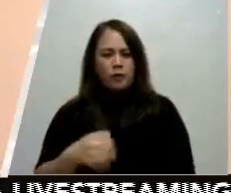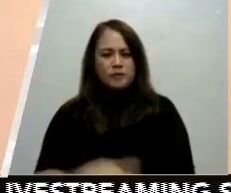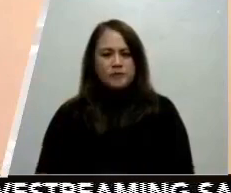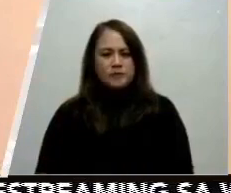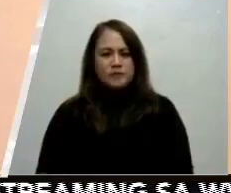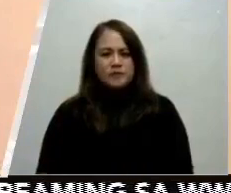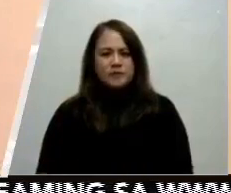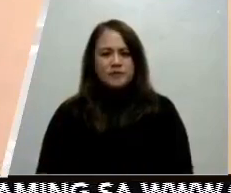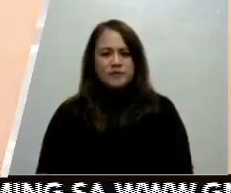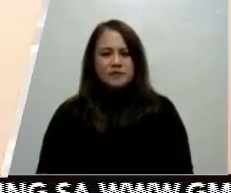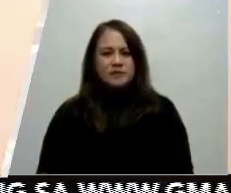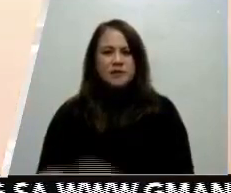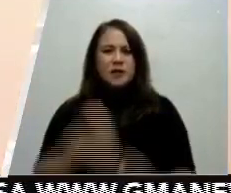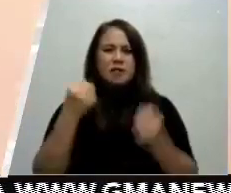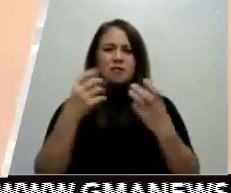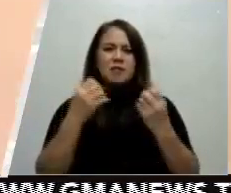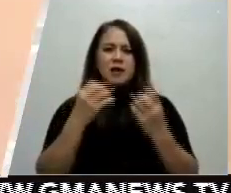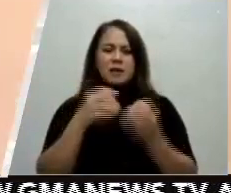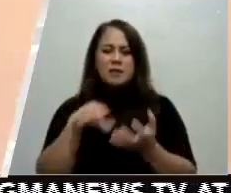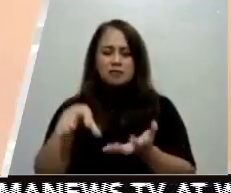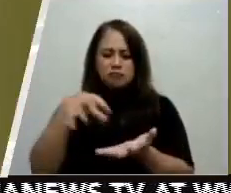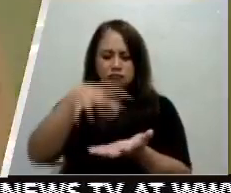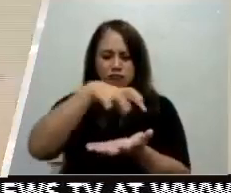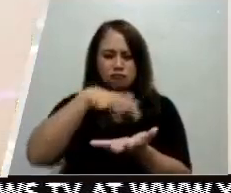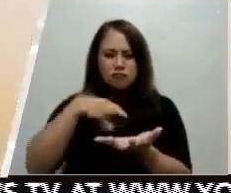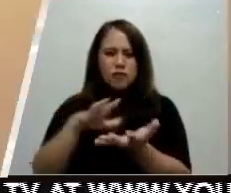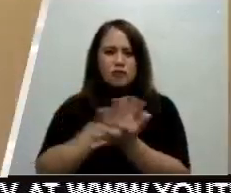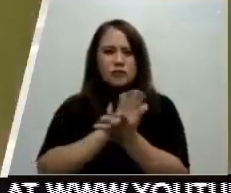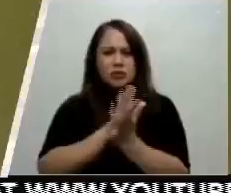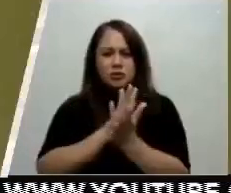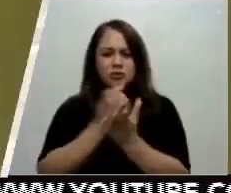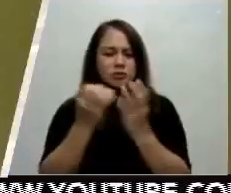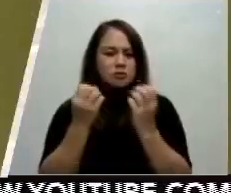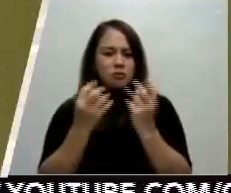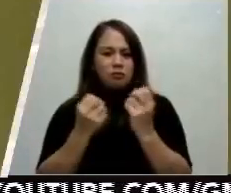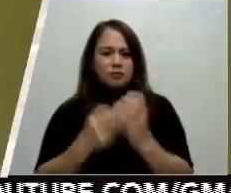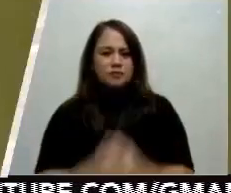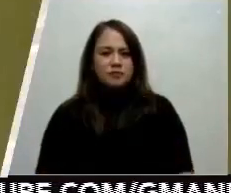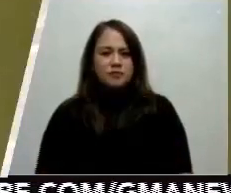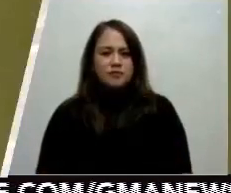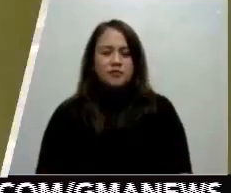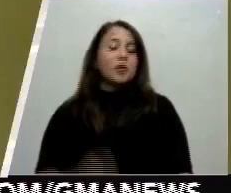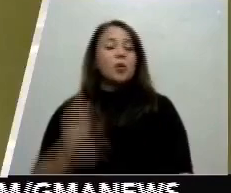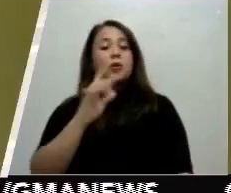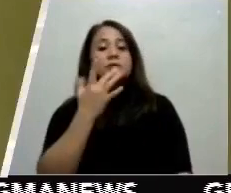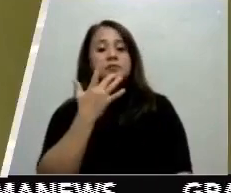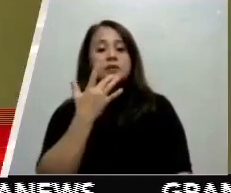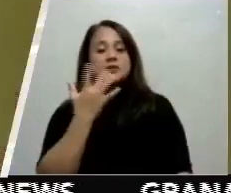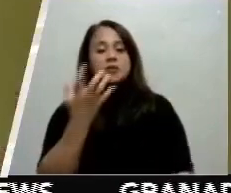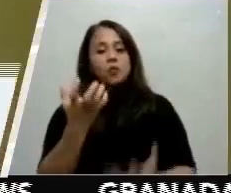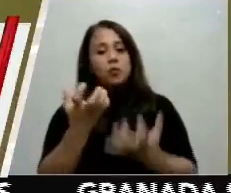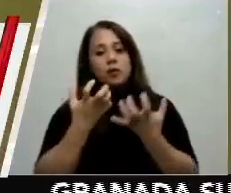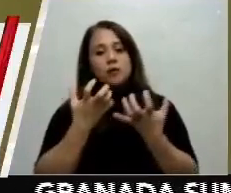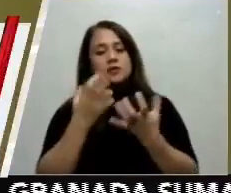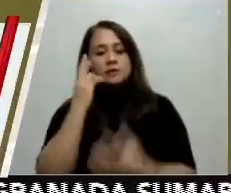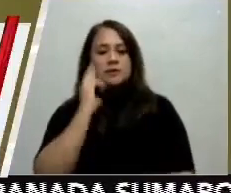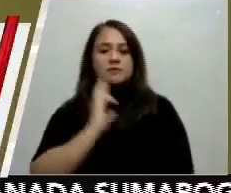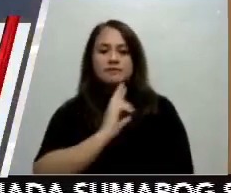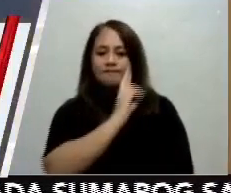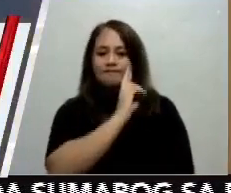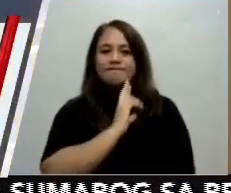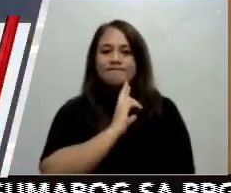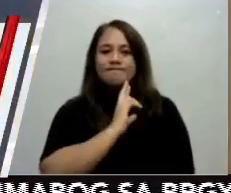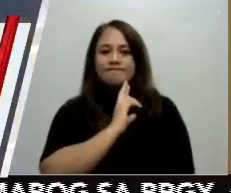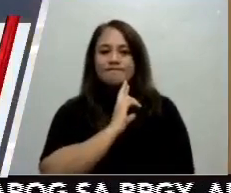Sobrang dami ng toppings and sobrang cheesy ang sarap. Kuha naman yung taste na hinahanap namin sa Mexican food. Very